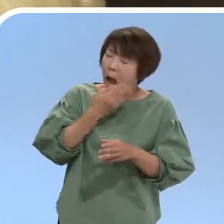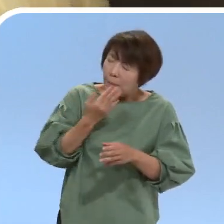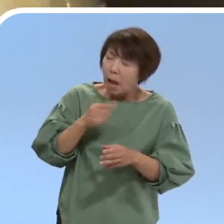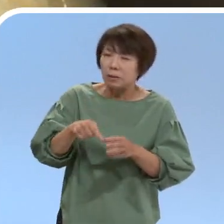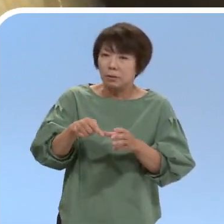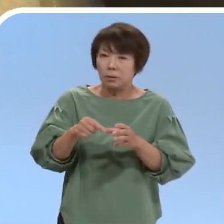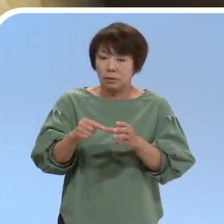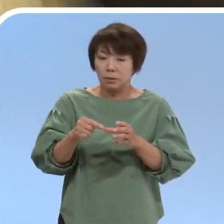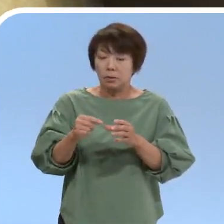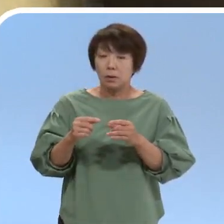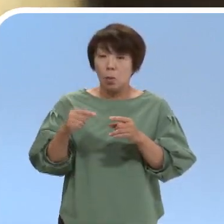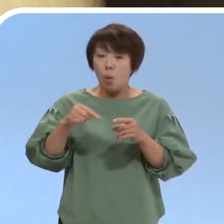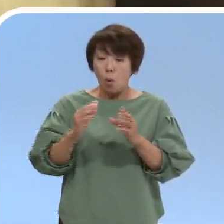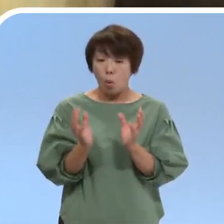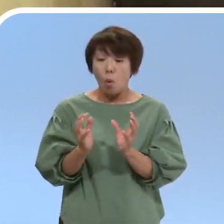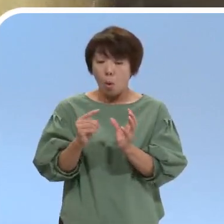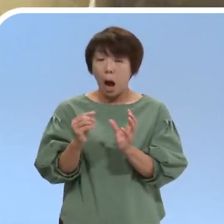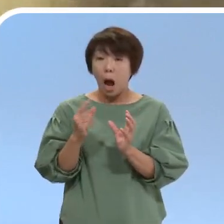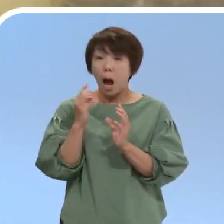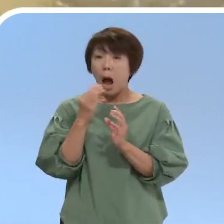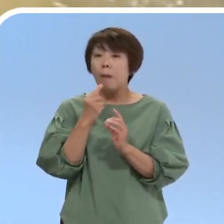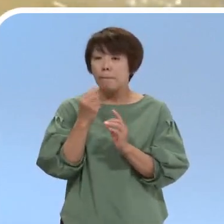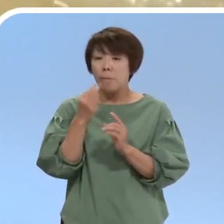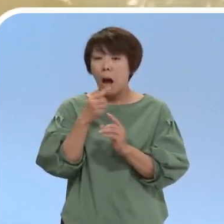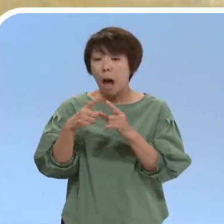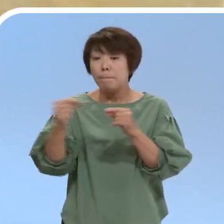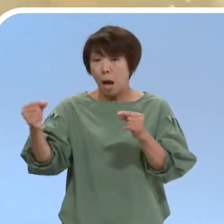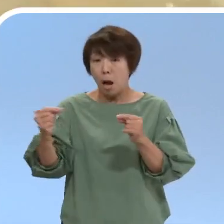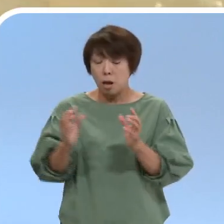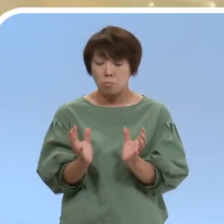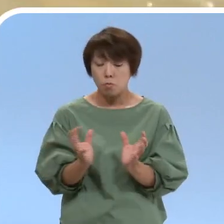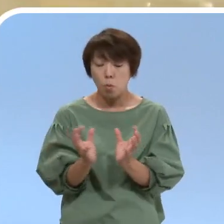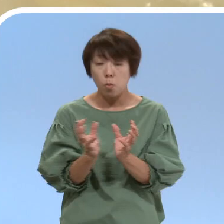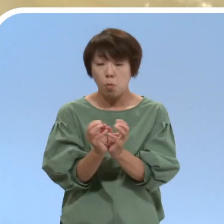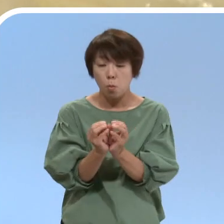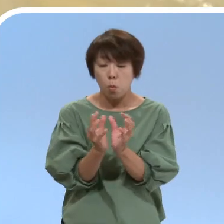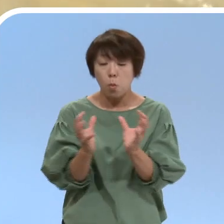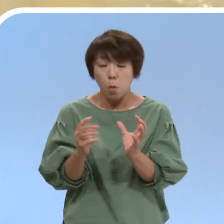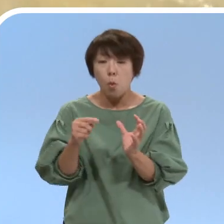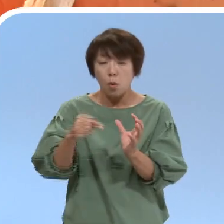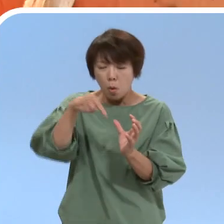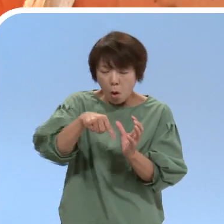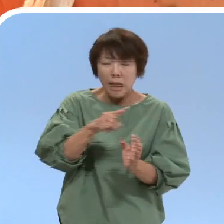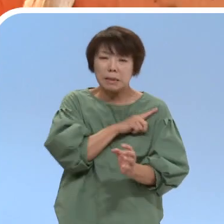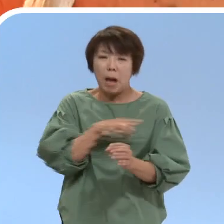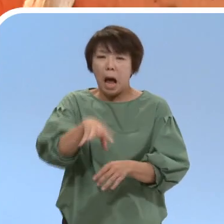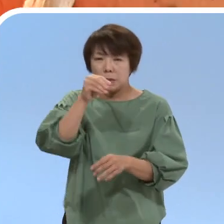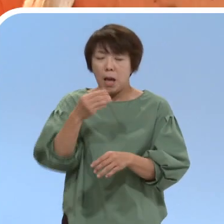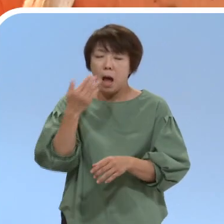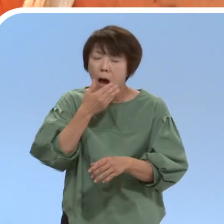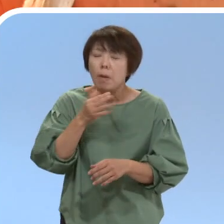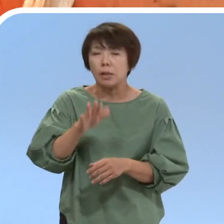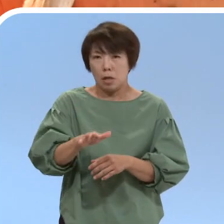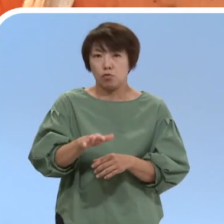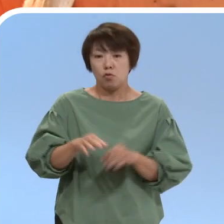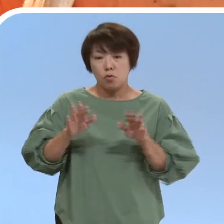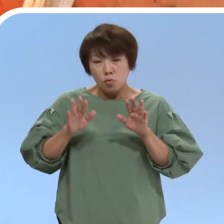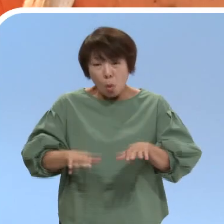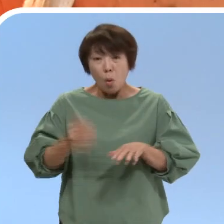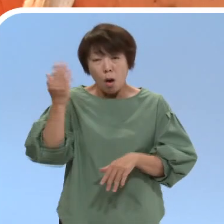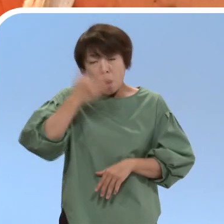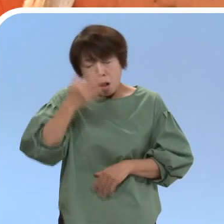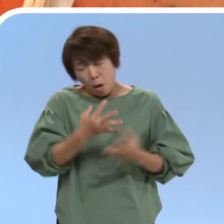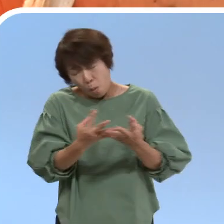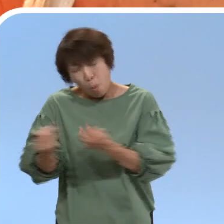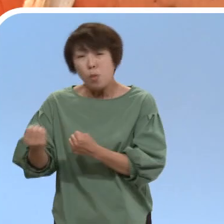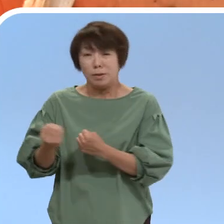ぎって食べてるところって葉っぱなんですよ。で、一番最初にできた葉っぱなんですよ、真ん中は。 なるほど。 だから甘いですよ。 今日初めて知ることだ